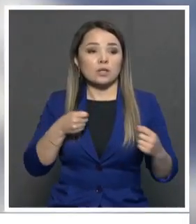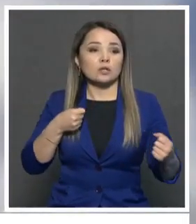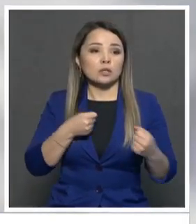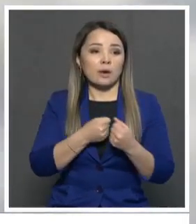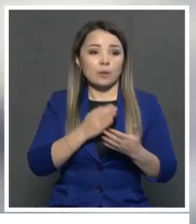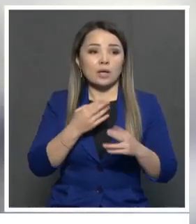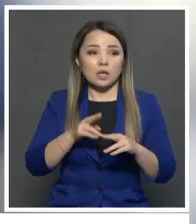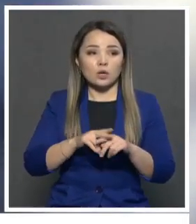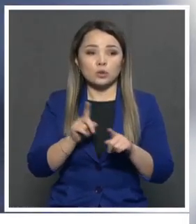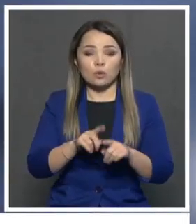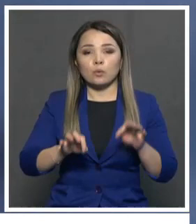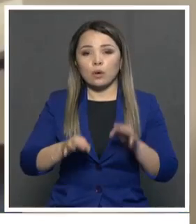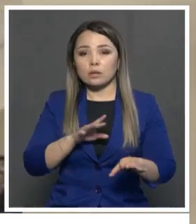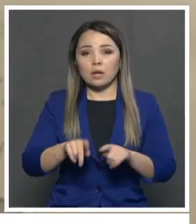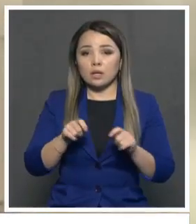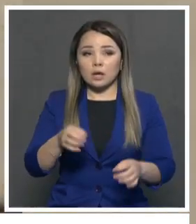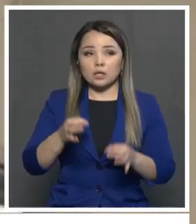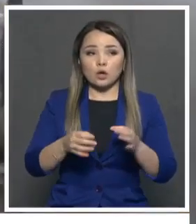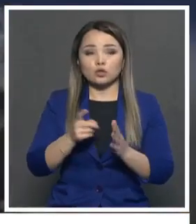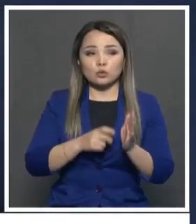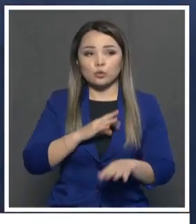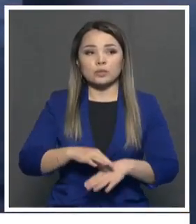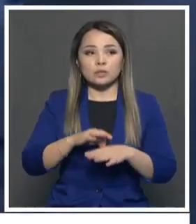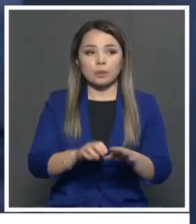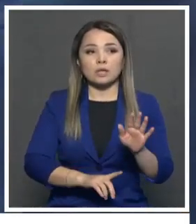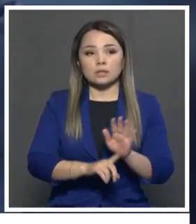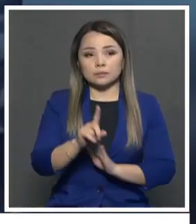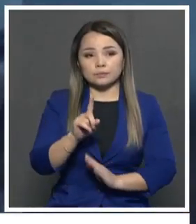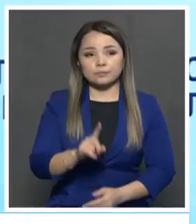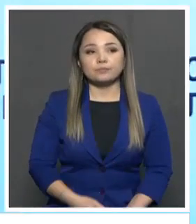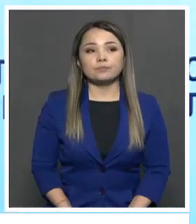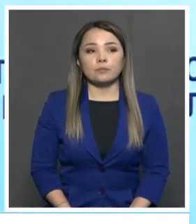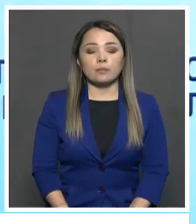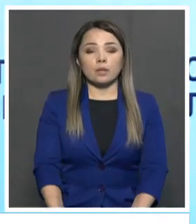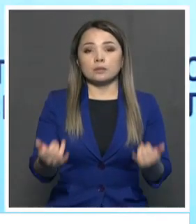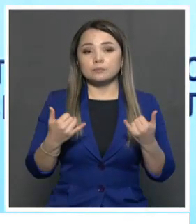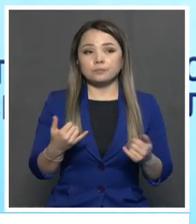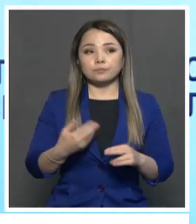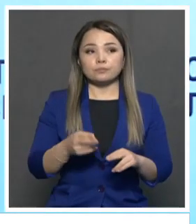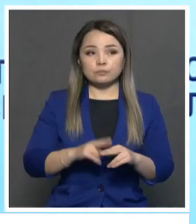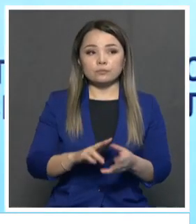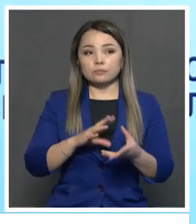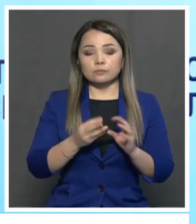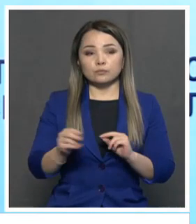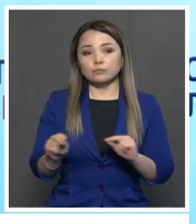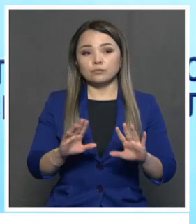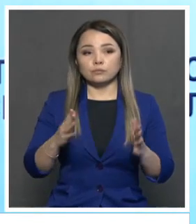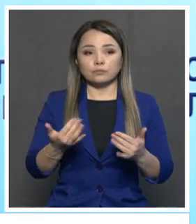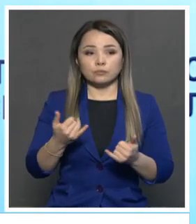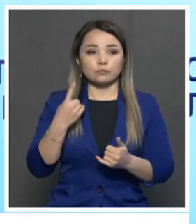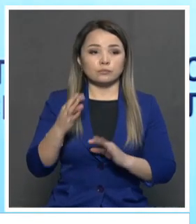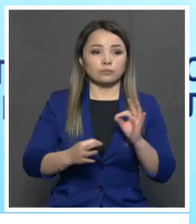осы оқиға бойынша қылмыстық іс қозғалып, сотқа дейінгі тергеу жүріп жатыр. Дорожно-транспортное происшествие произошло в светлое время